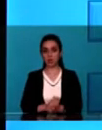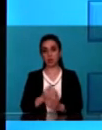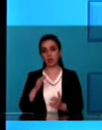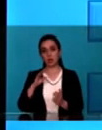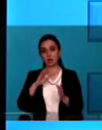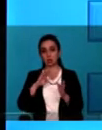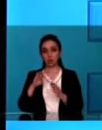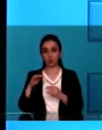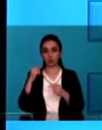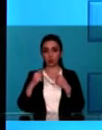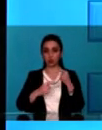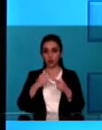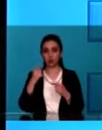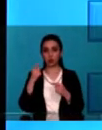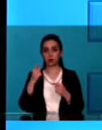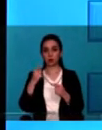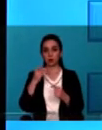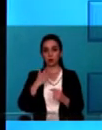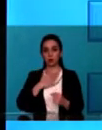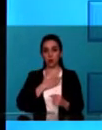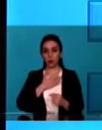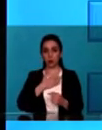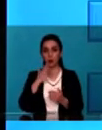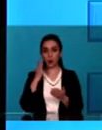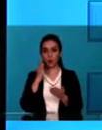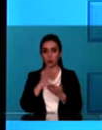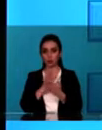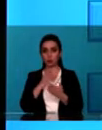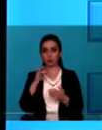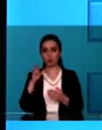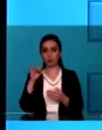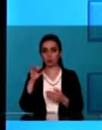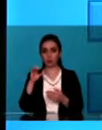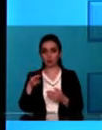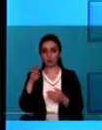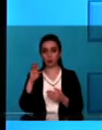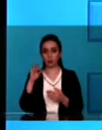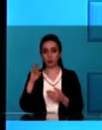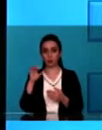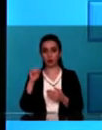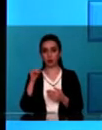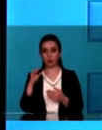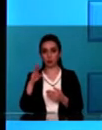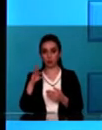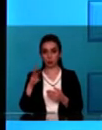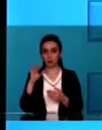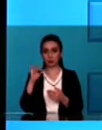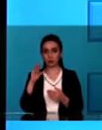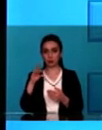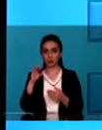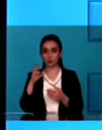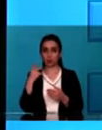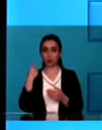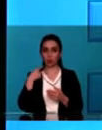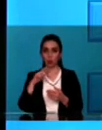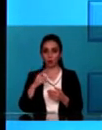Следующие свойства, которыми у нас обладает наш компонент ListBox, это Item Index. Он нам возвращает